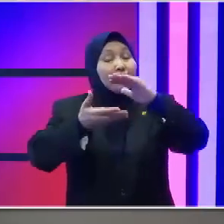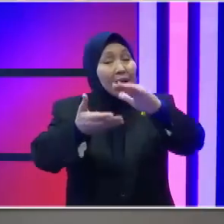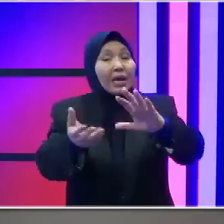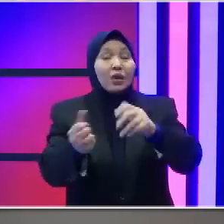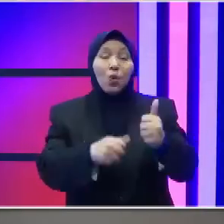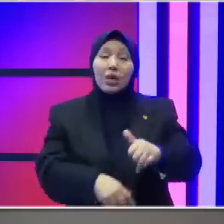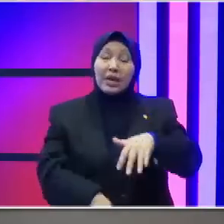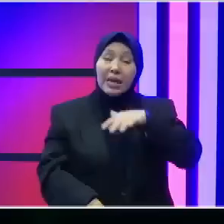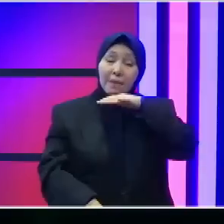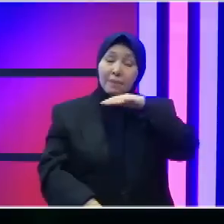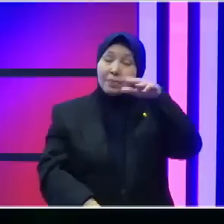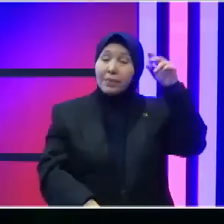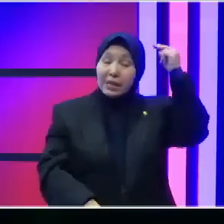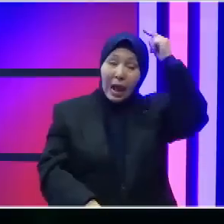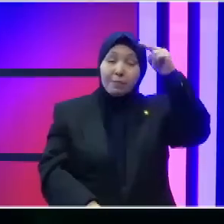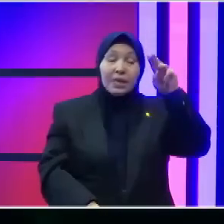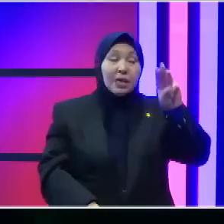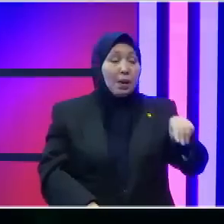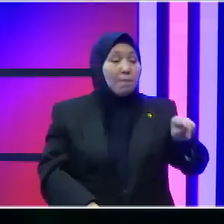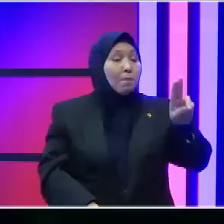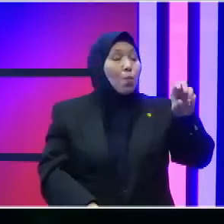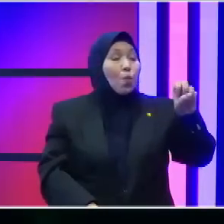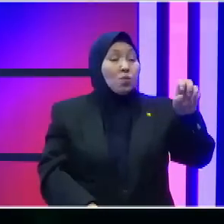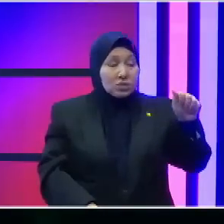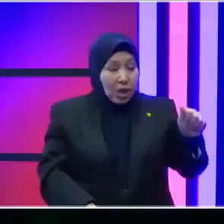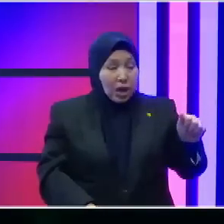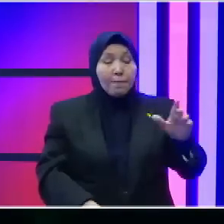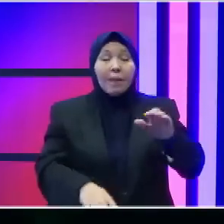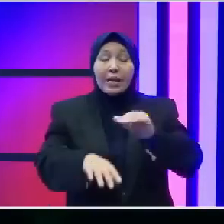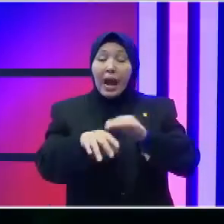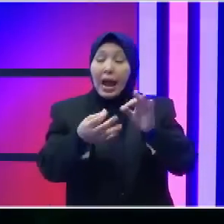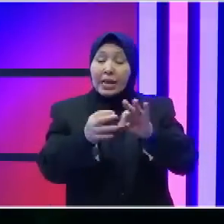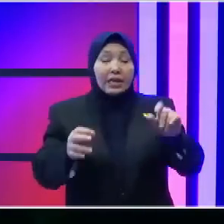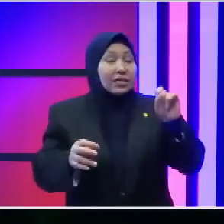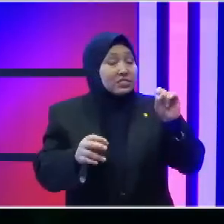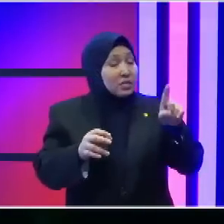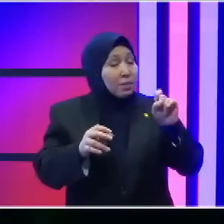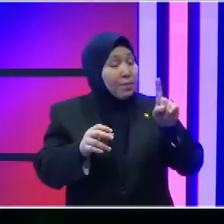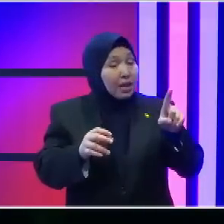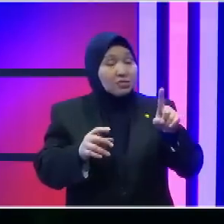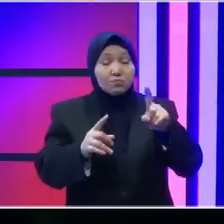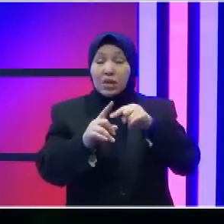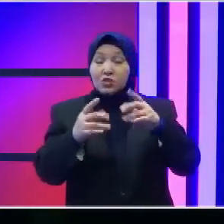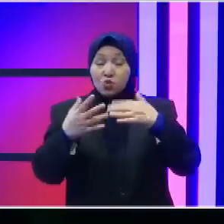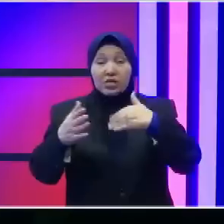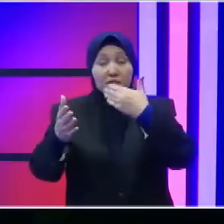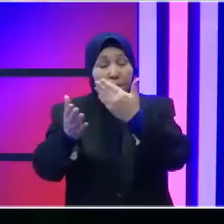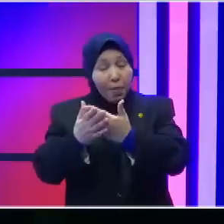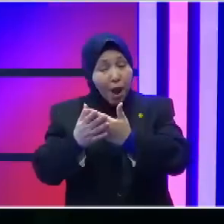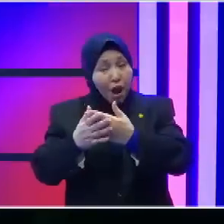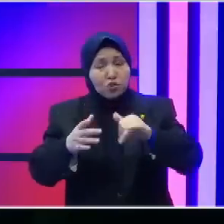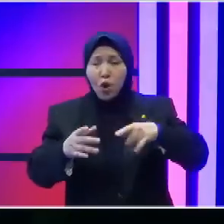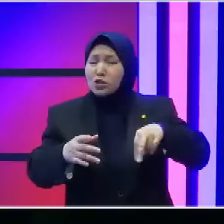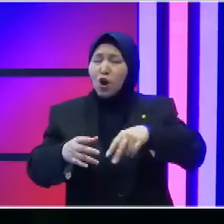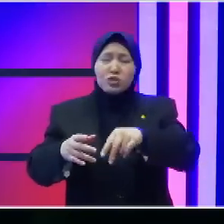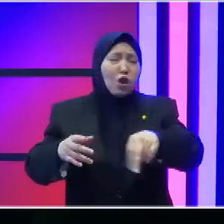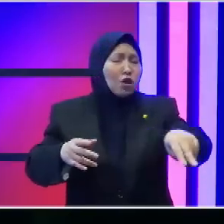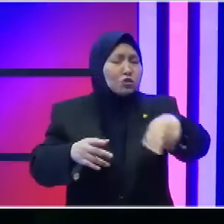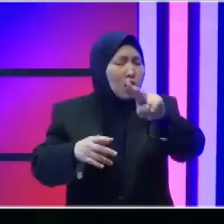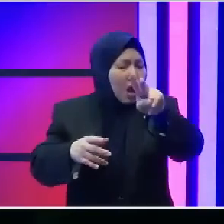oleh Nabi Musa. Pada ayat yang ke-11, falamma, bila dah pergi ke sana, pergi